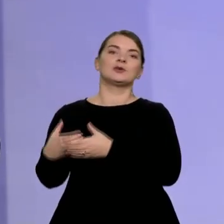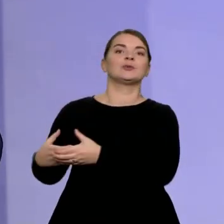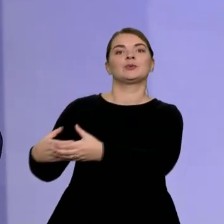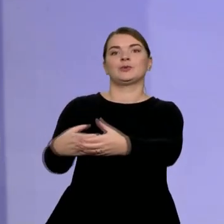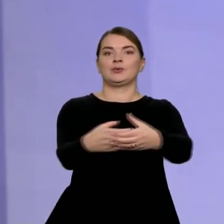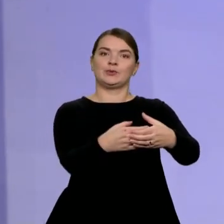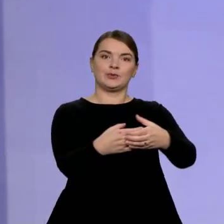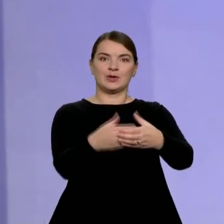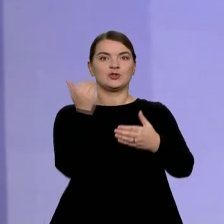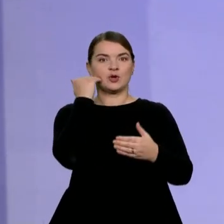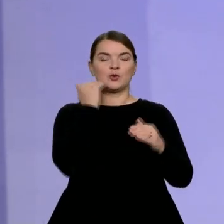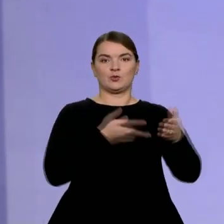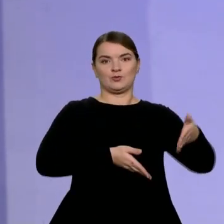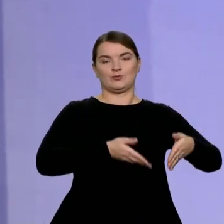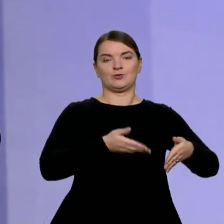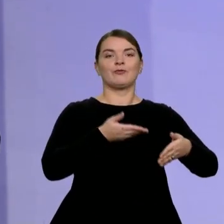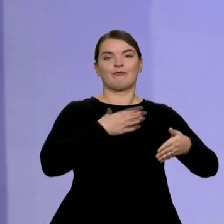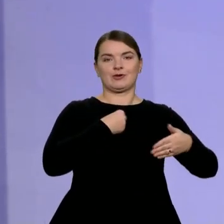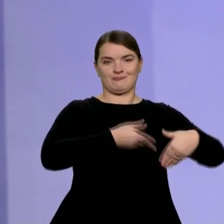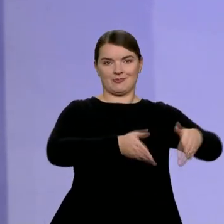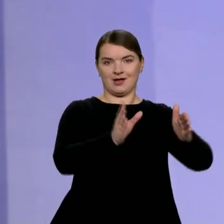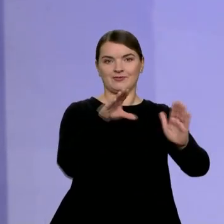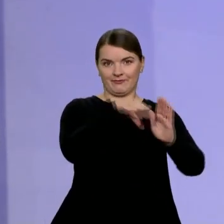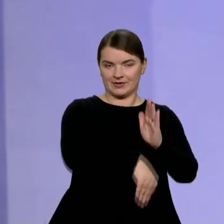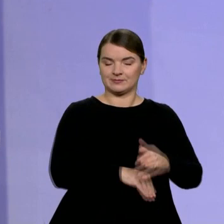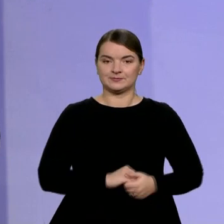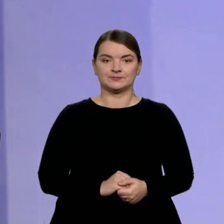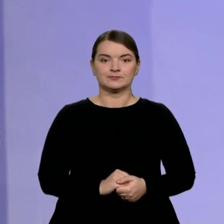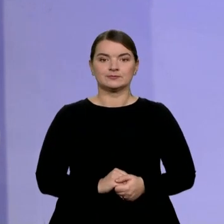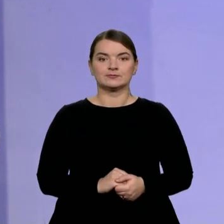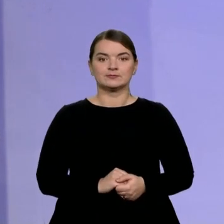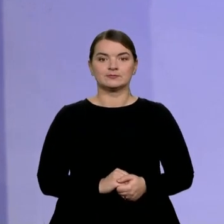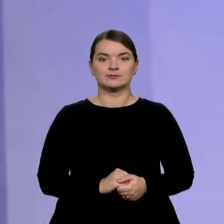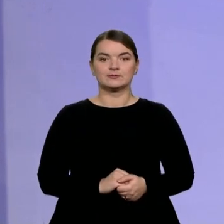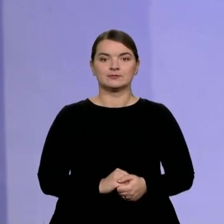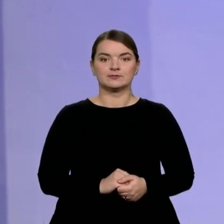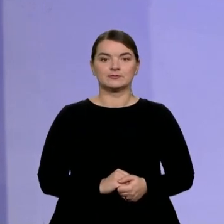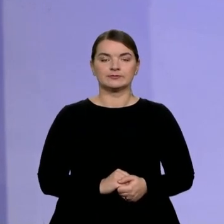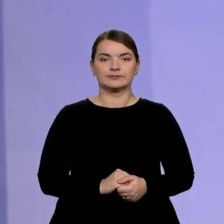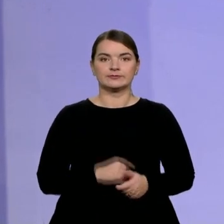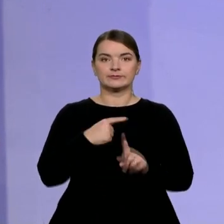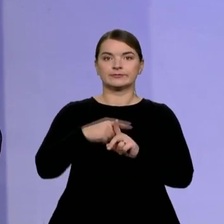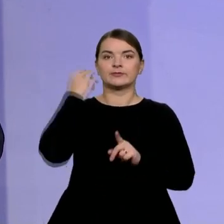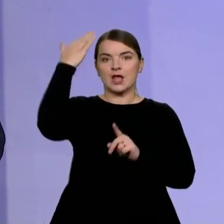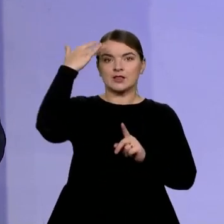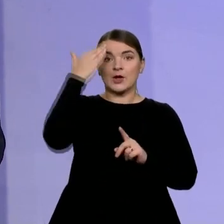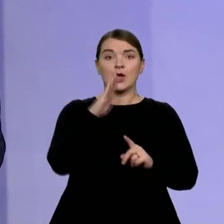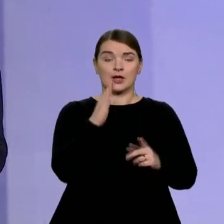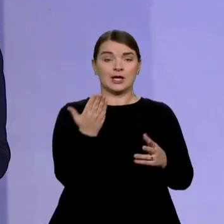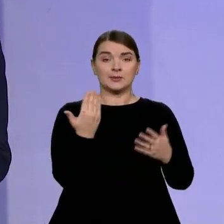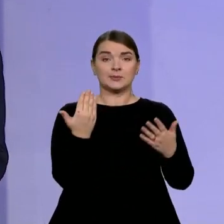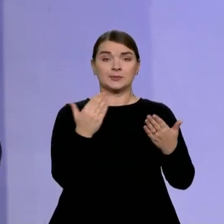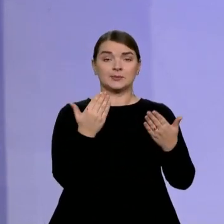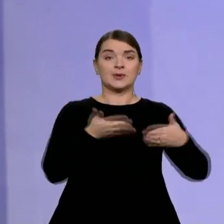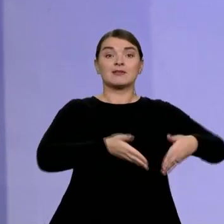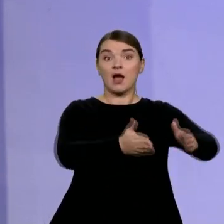tam pačiam Šiaulių bulvare. Taip pat manau, kad pats bulvaras jis yra gyvas, vasarą ypač jis